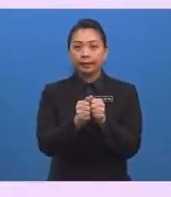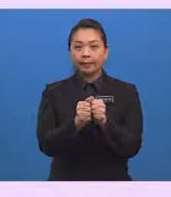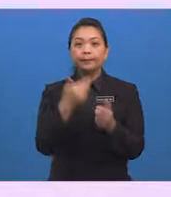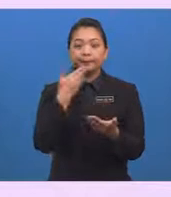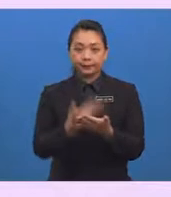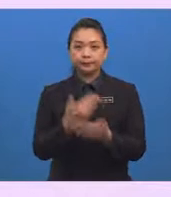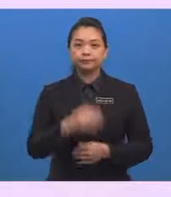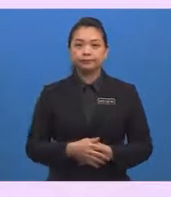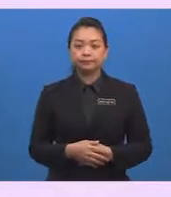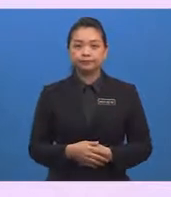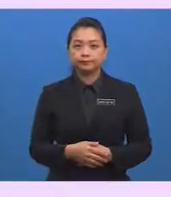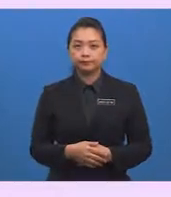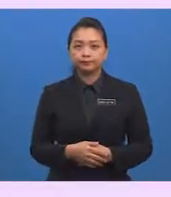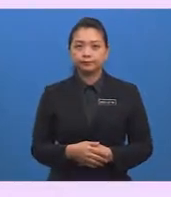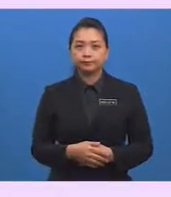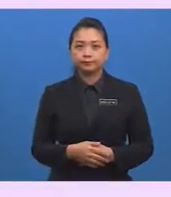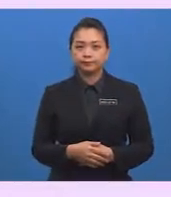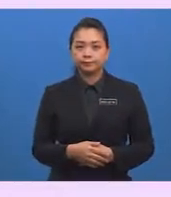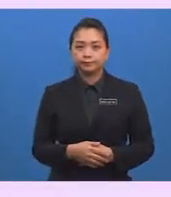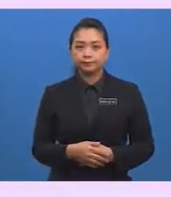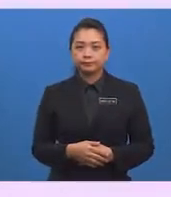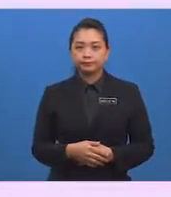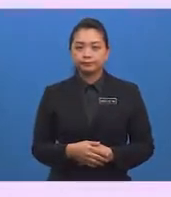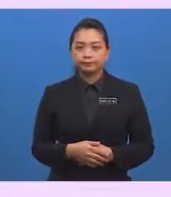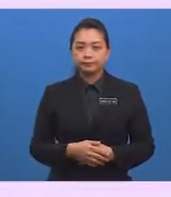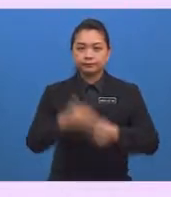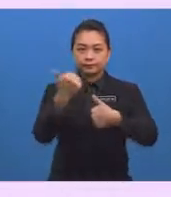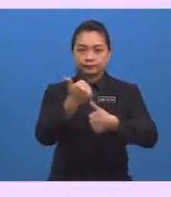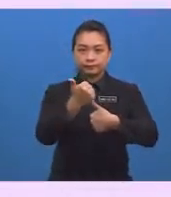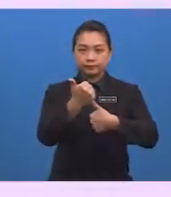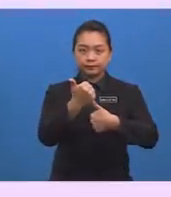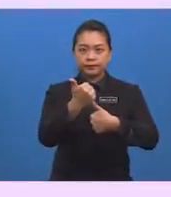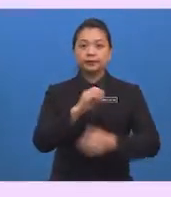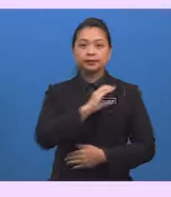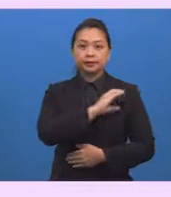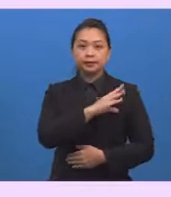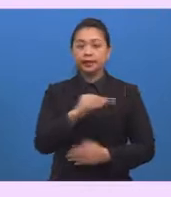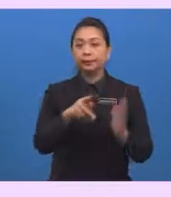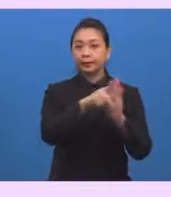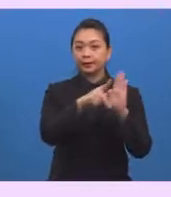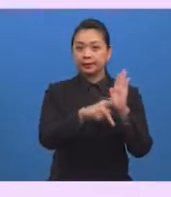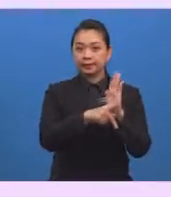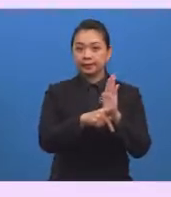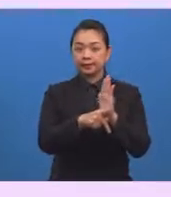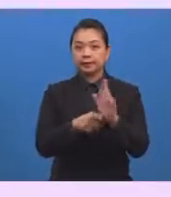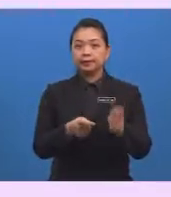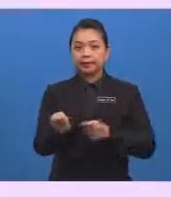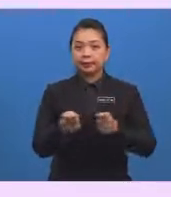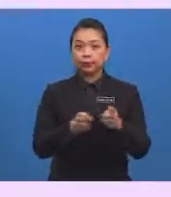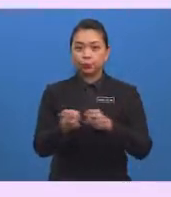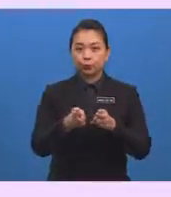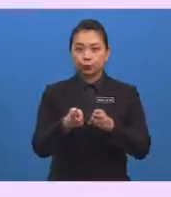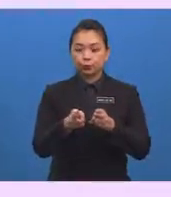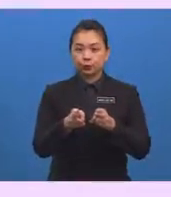akan dibincangkan sebentar lagi adalah pertama, ciri dan prinsip takbir urus, kepentingan takbir urus